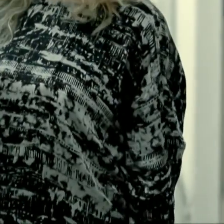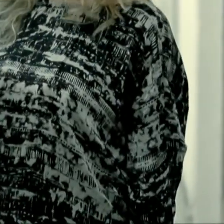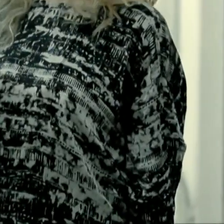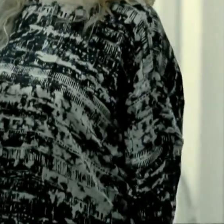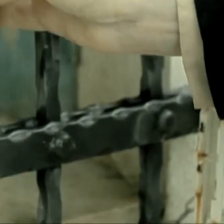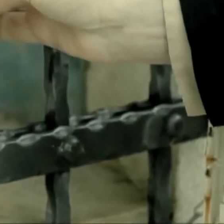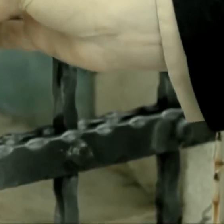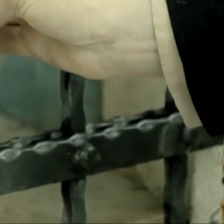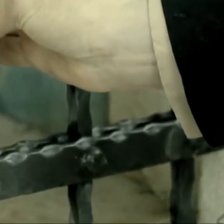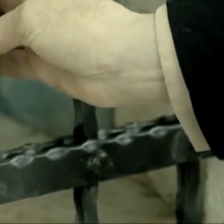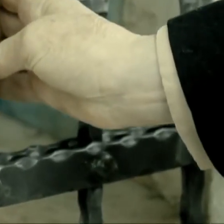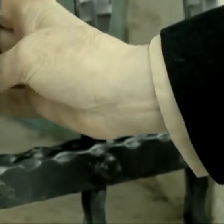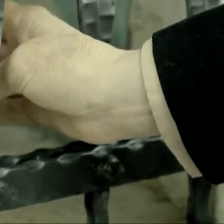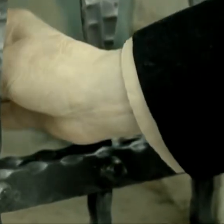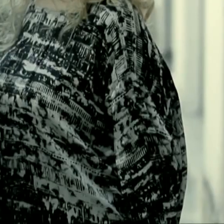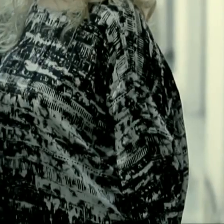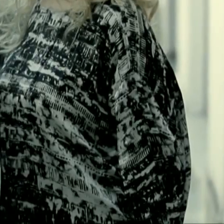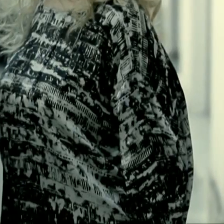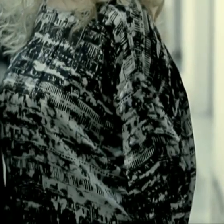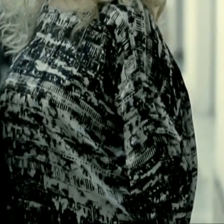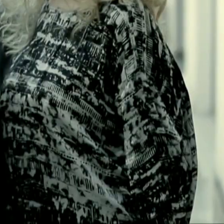Vodite ljubav u novi dan.